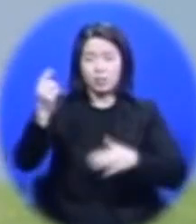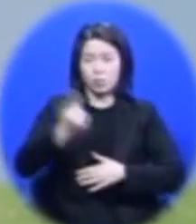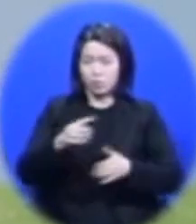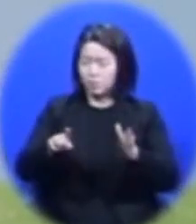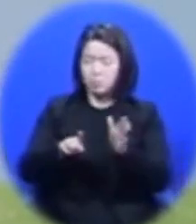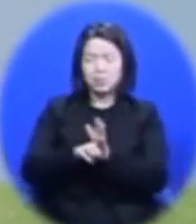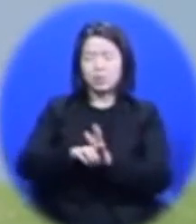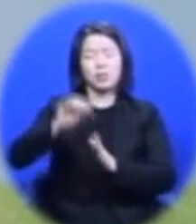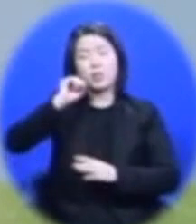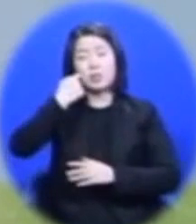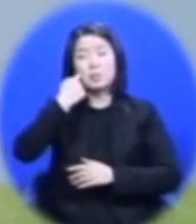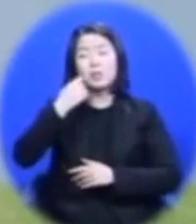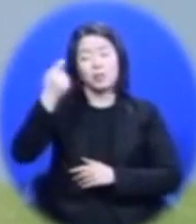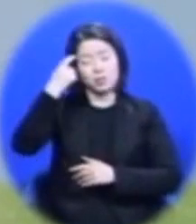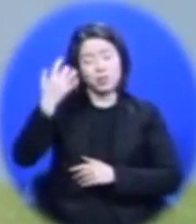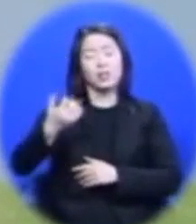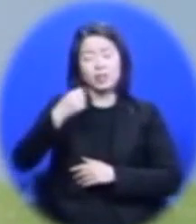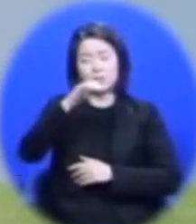않는 거예요.